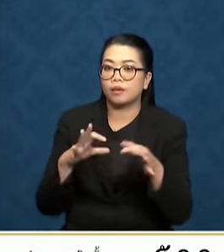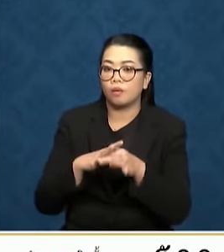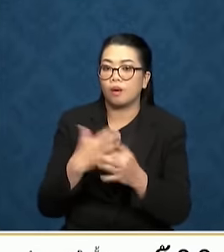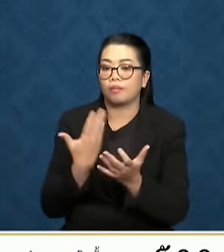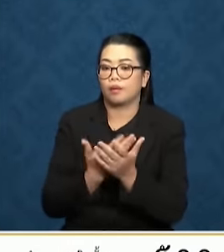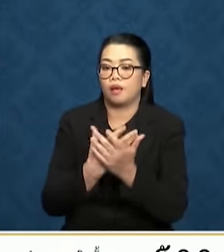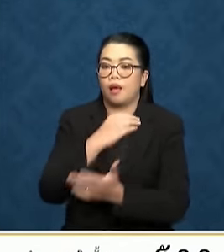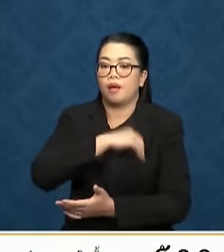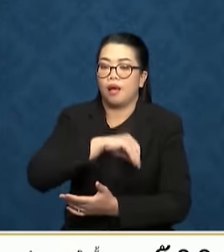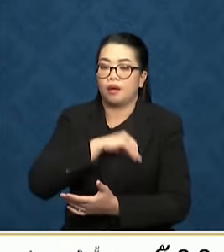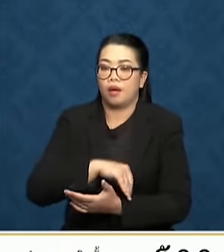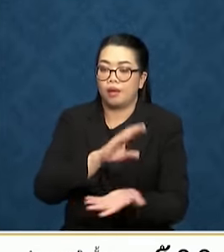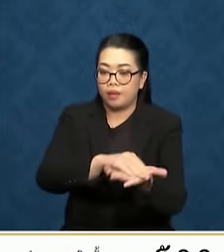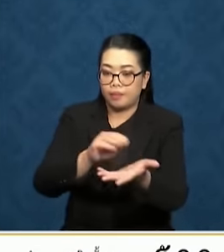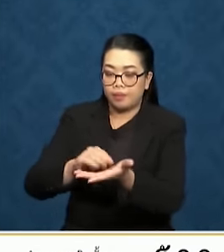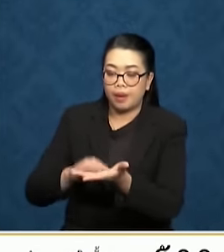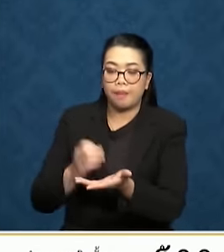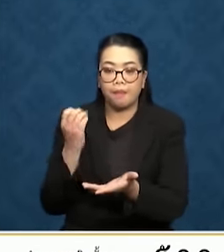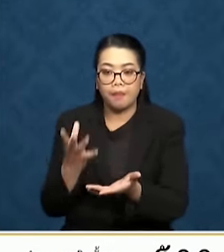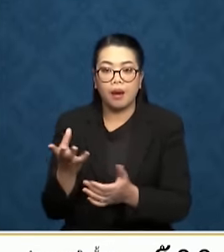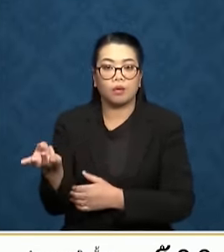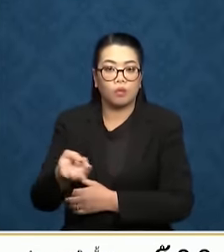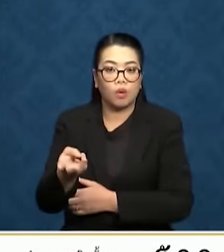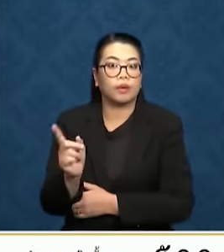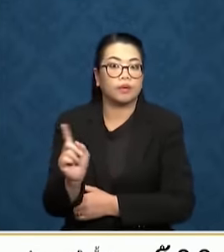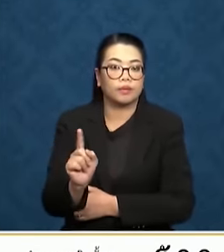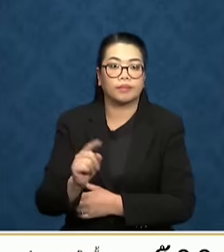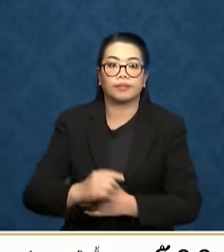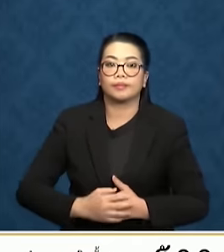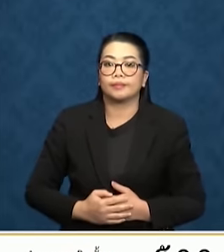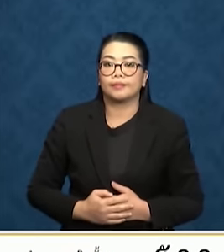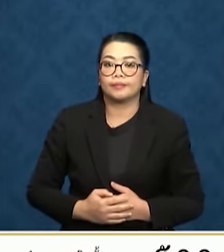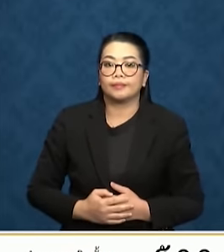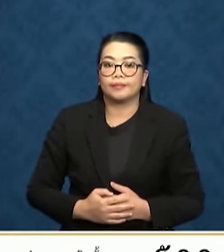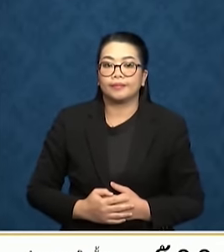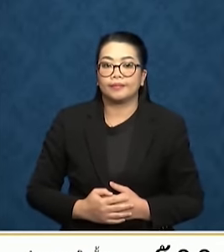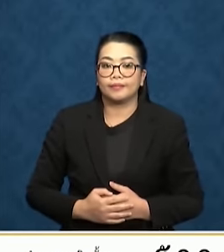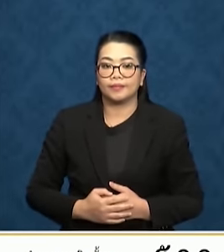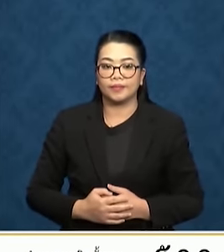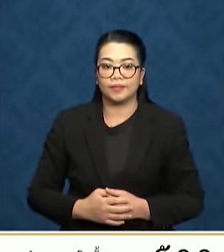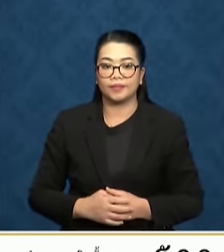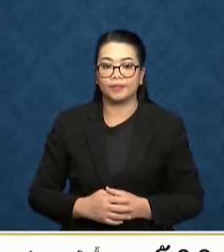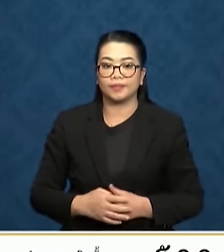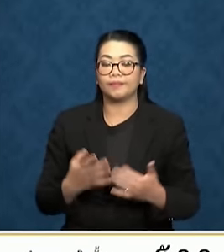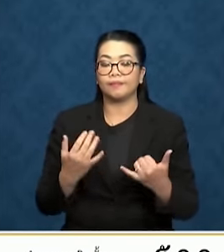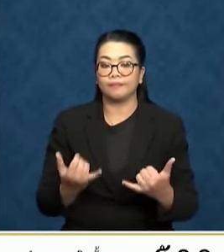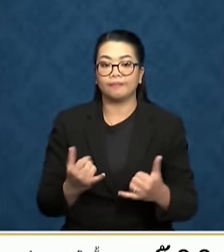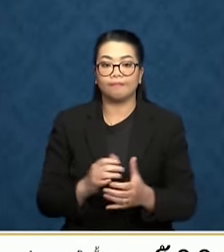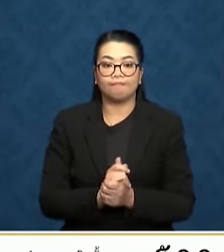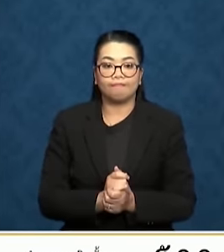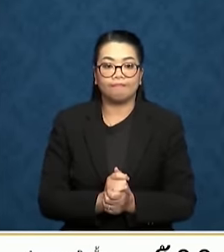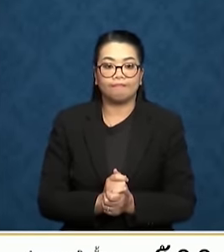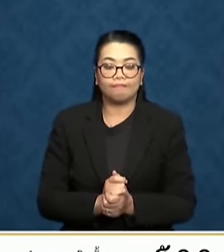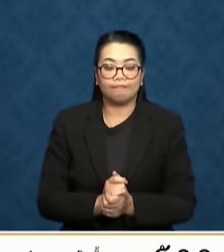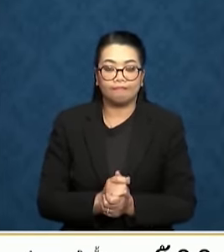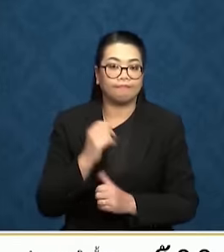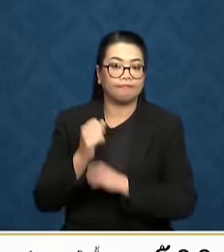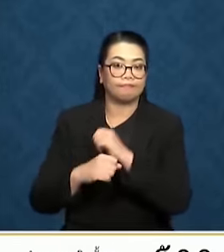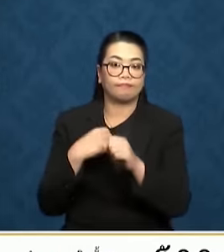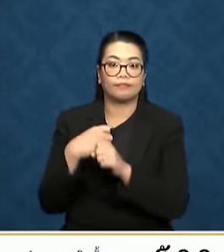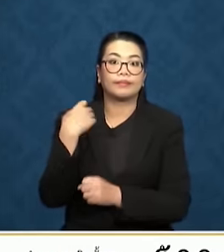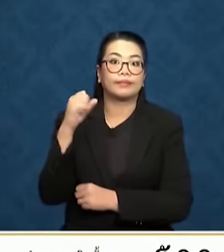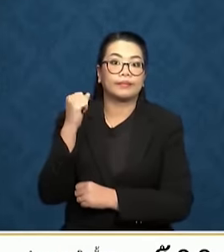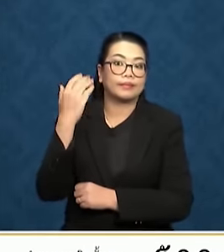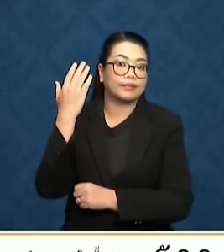รายได้ของรัฐมากน้อยแค่ไหนนะครับซึ่งสถานการณ์ในช่วง 10ปีที่ผ่านมา